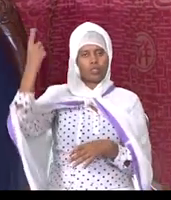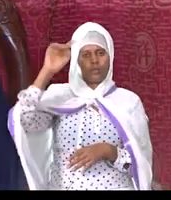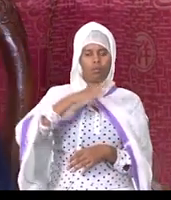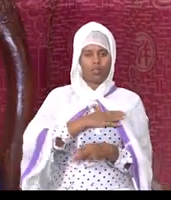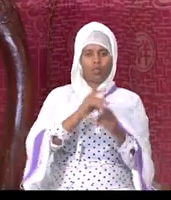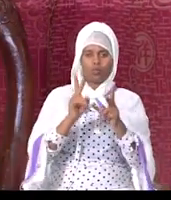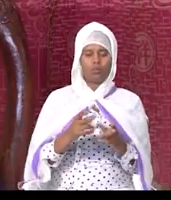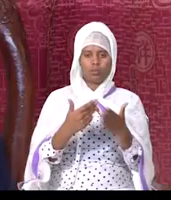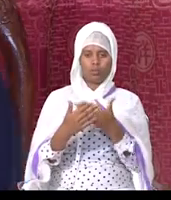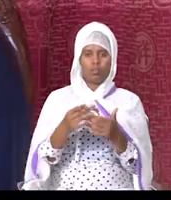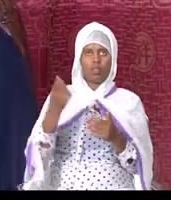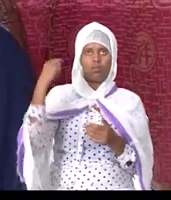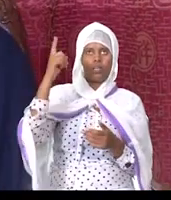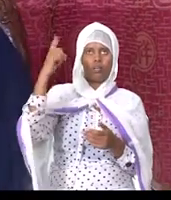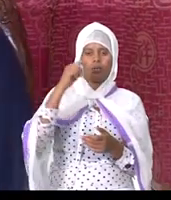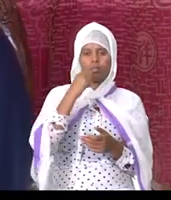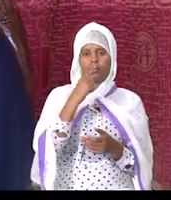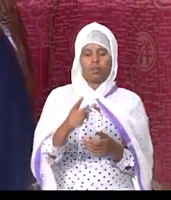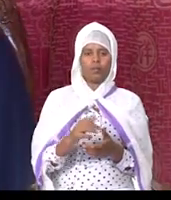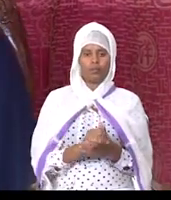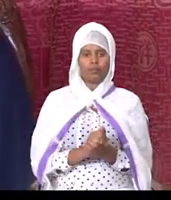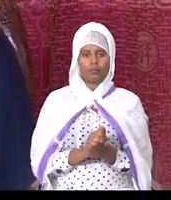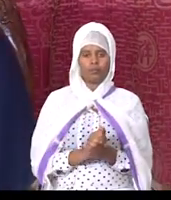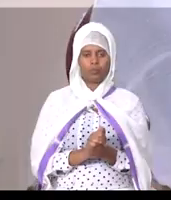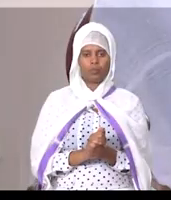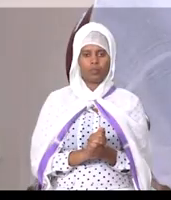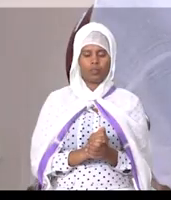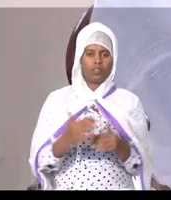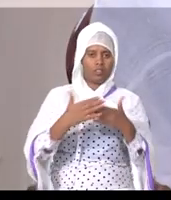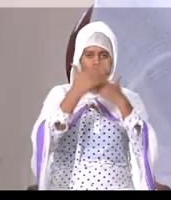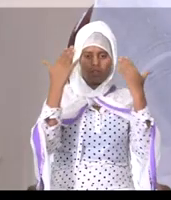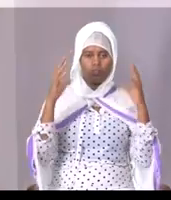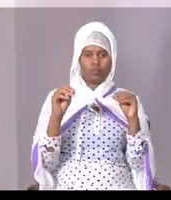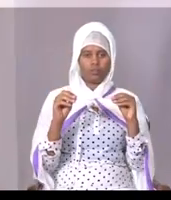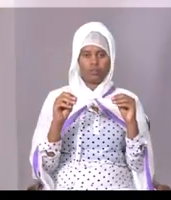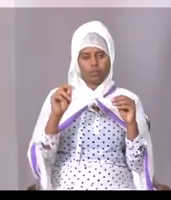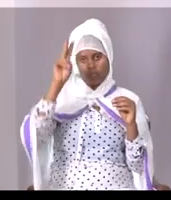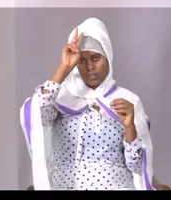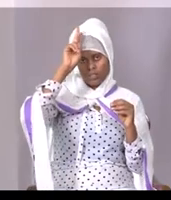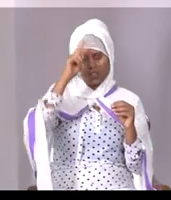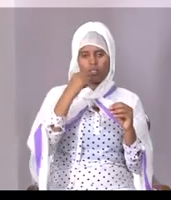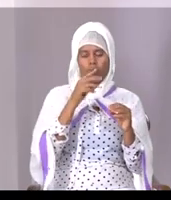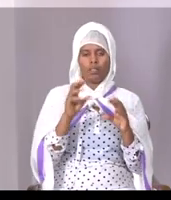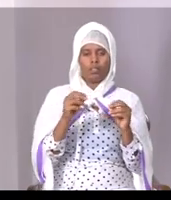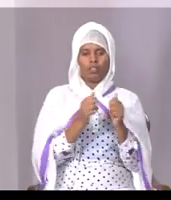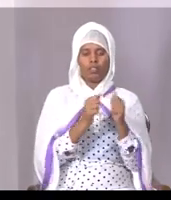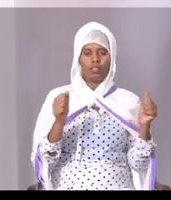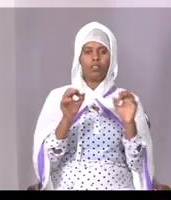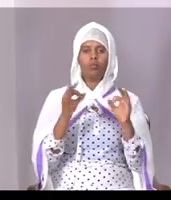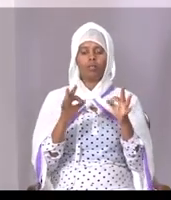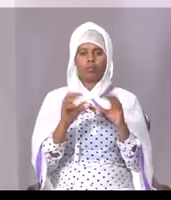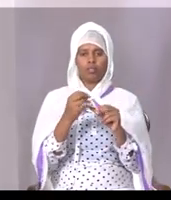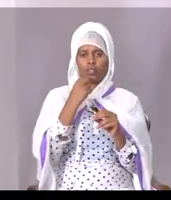ኣምላኽና ነዚ ቃላት እዚ ንምፍፃም ኣምላኸይ ኣምላኸይ በለ ይብል ማለት እዩ ተገሊፁ እዩ ንኣቅርቦተ ሰይጣን ተባሂሉ ተገሊፁ እዩ